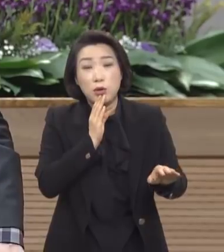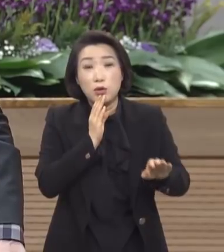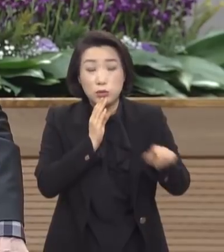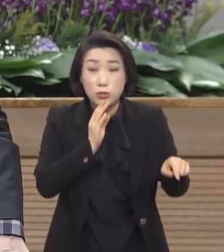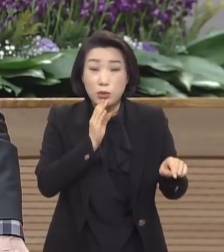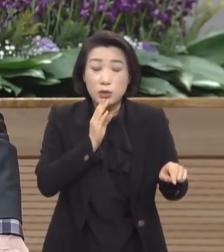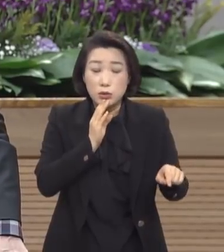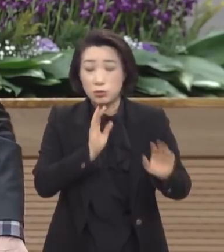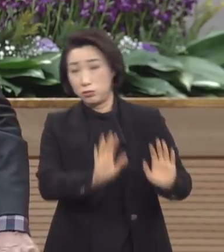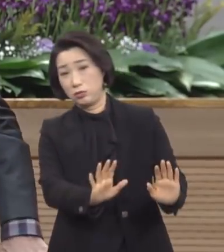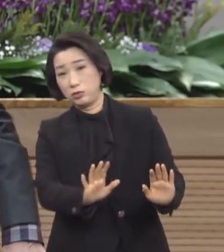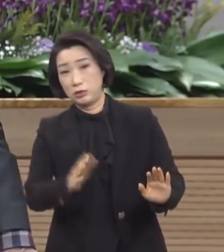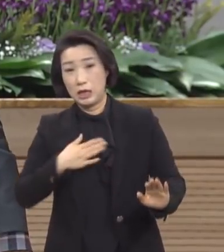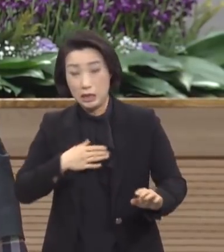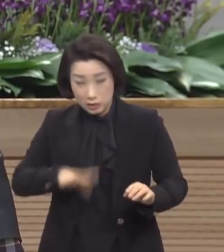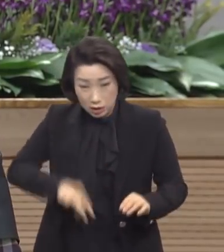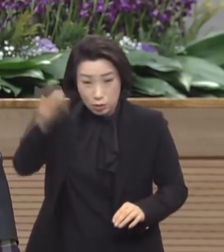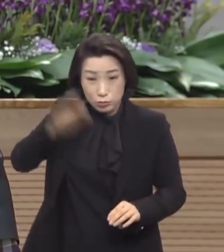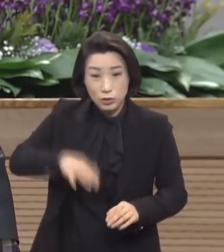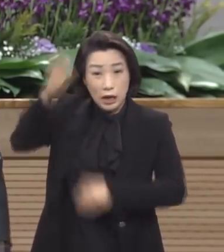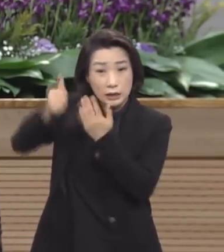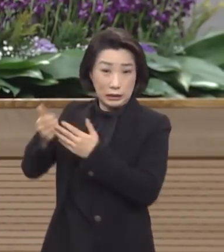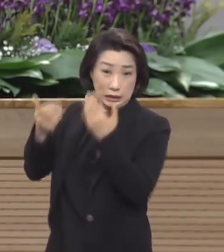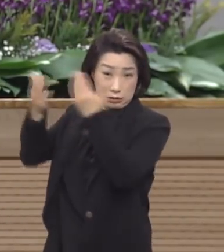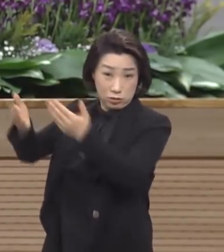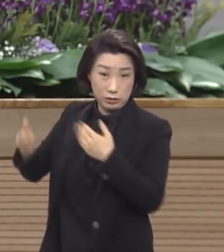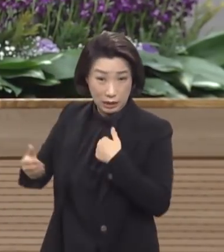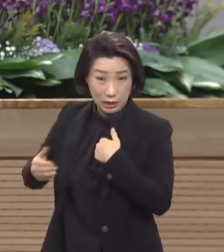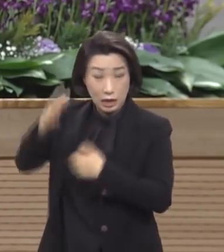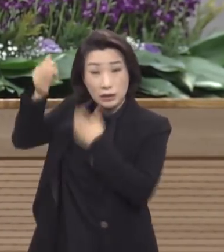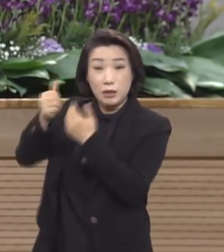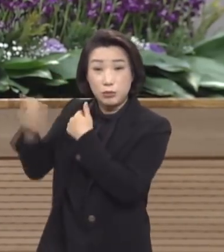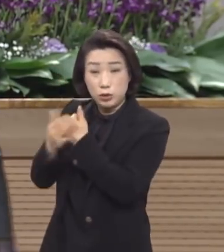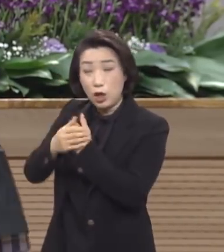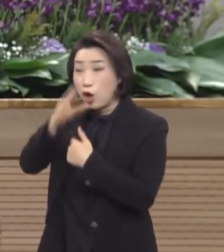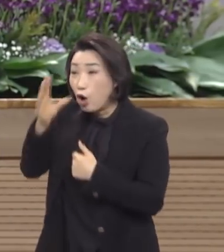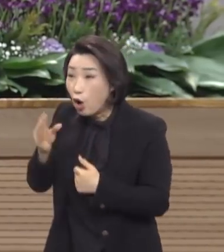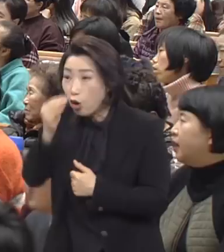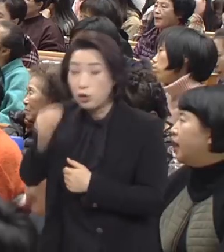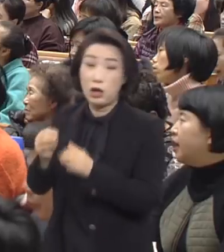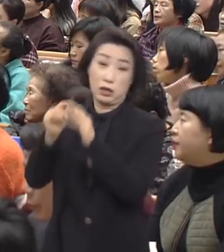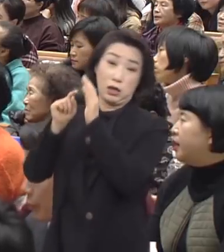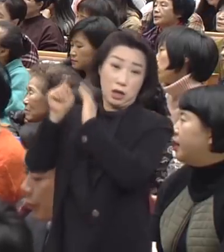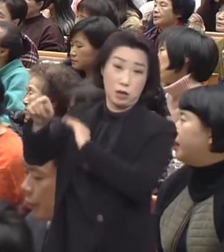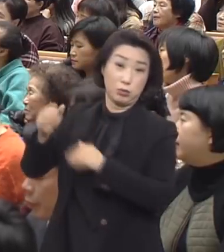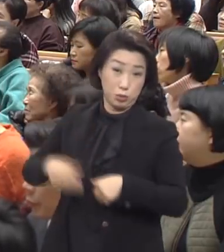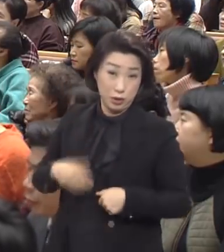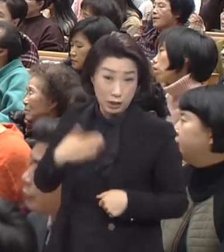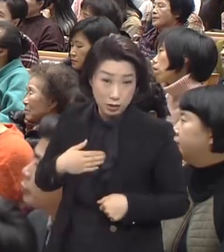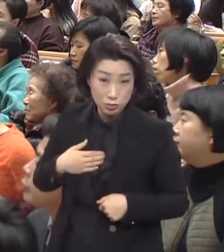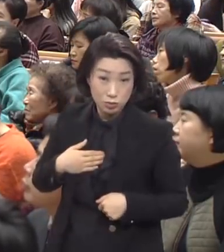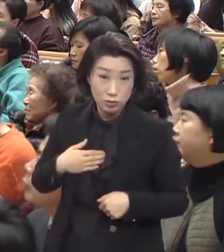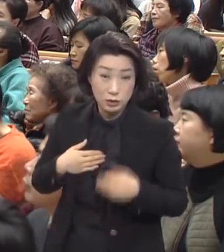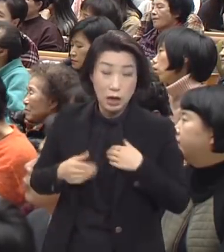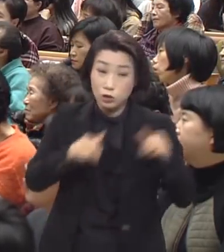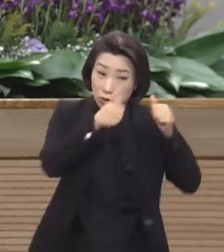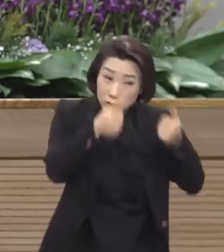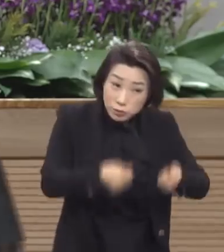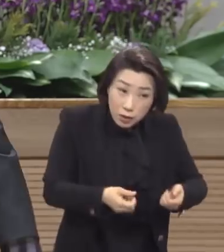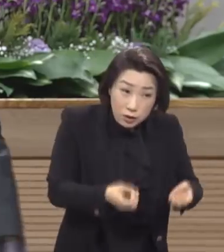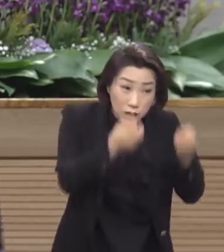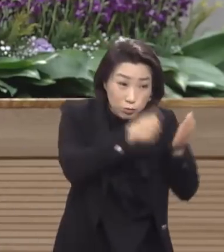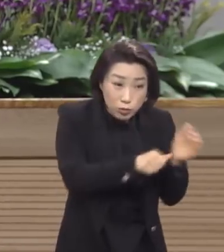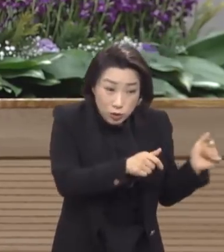시간부터 하나님께 드려 하나님으로 더불어 거룩하게 간다. 나는 우상의